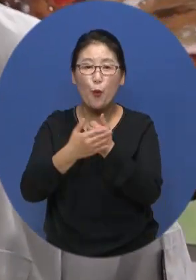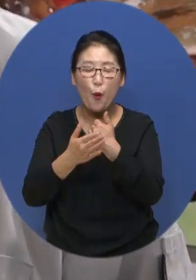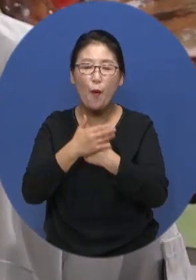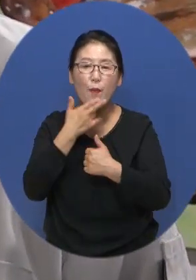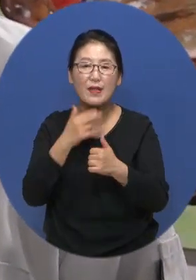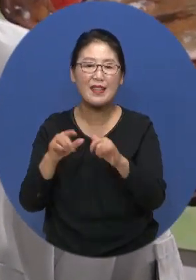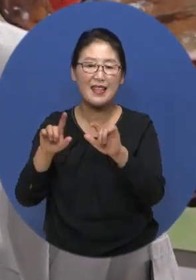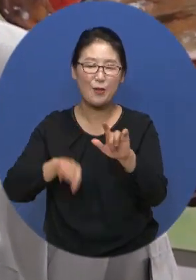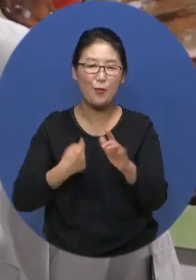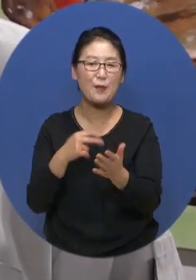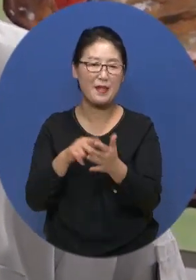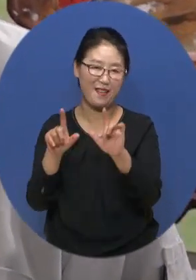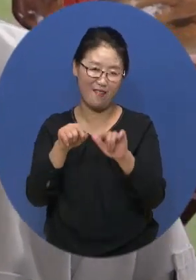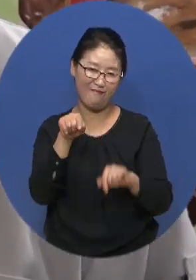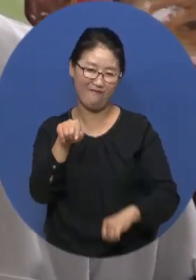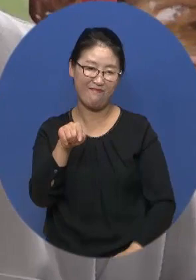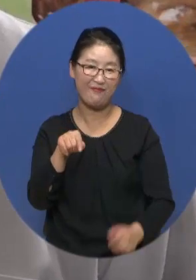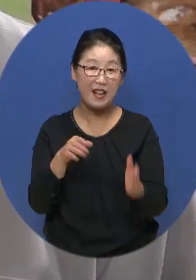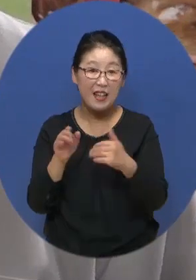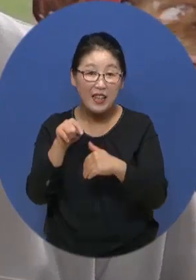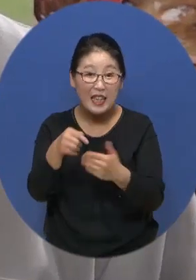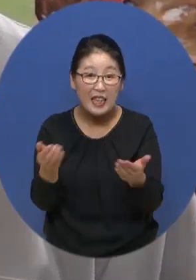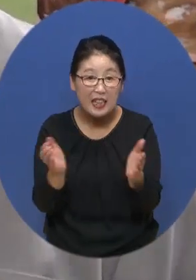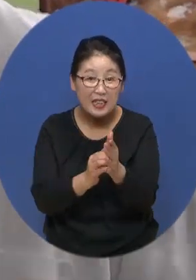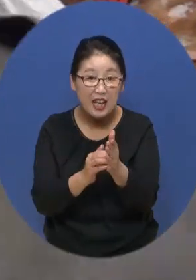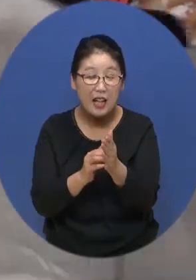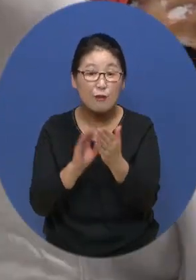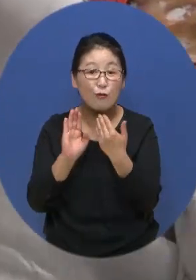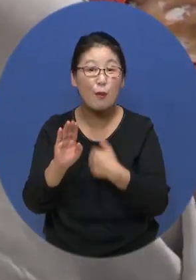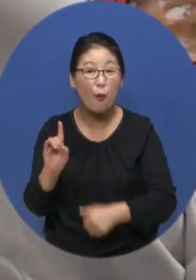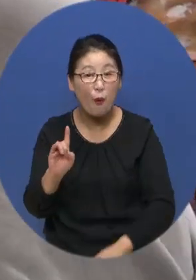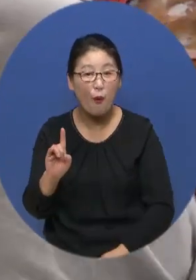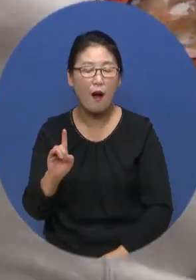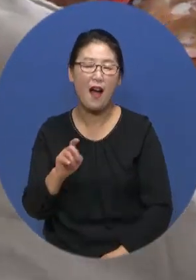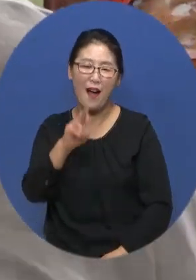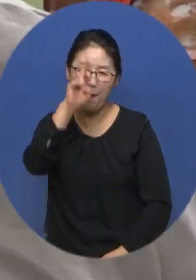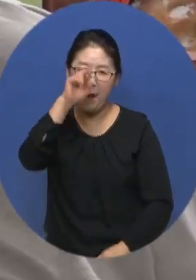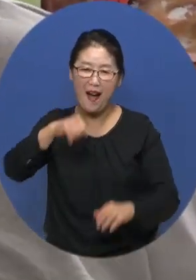뭐예요? 지금 뭐 어디 이제 가는 거예요? 점심 먹으러. 밥